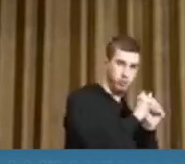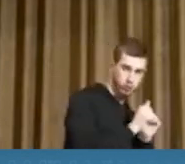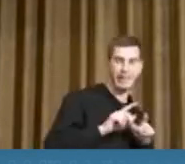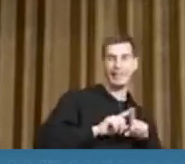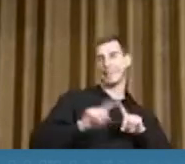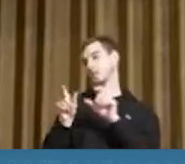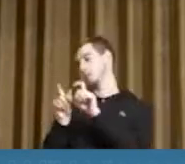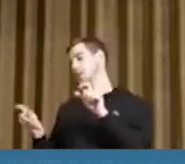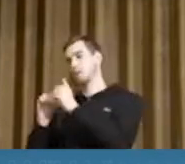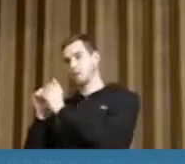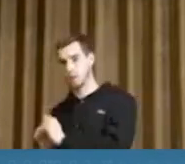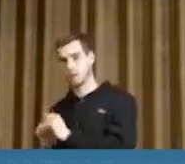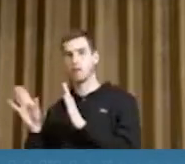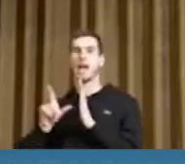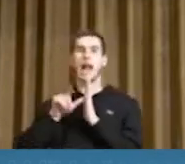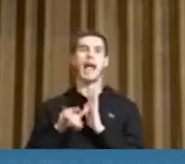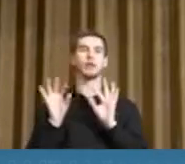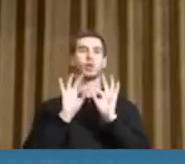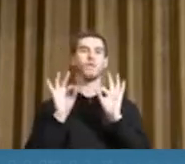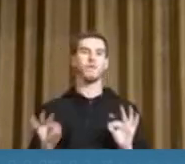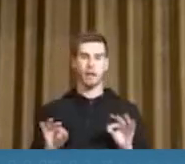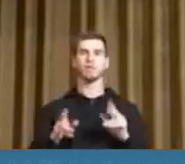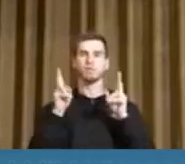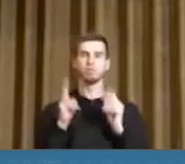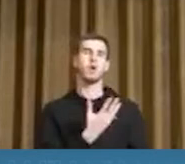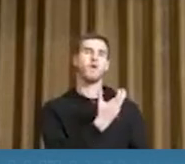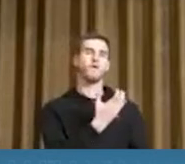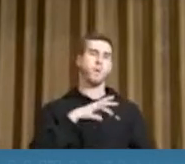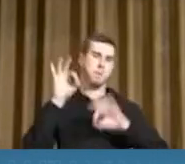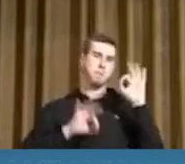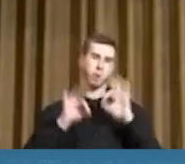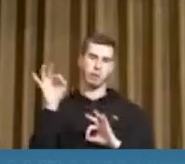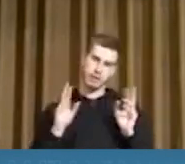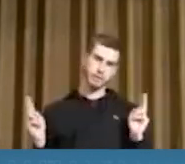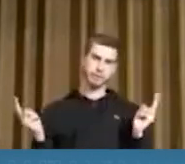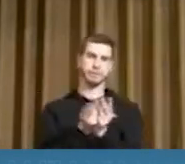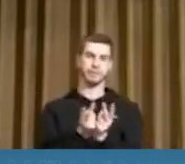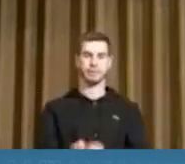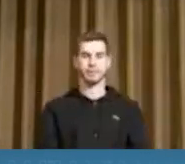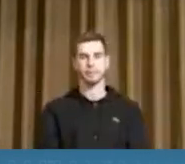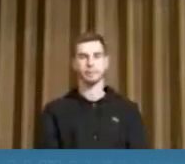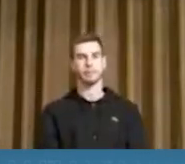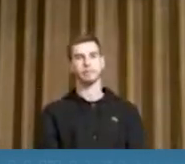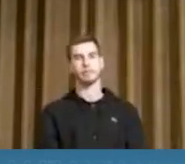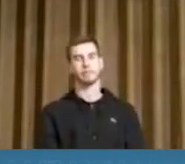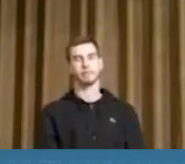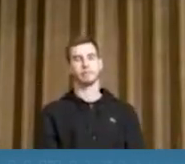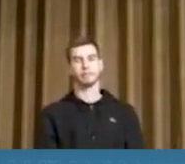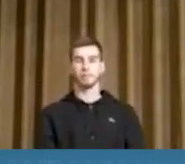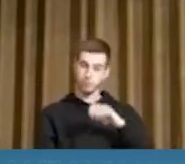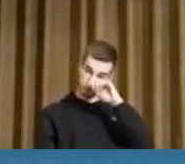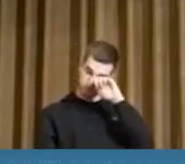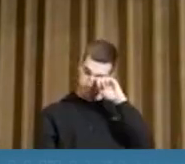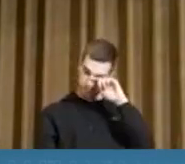die Leistungsfähigkeit leider gleich 50% betrifft. Gut, was uns natürlich dann interessiert